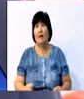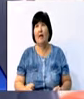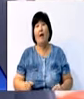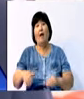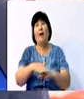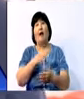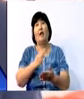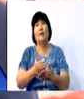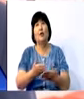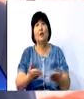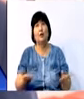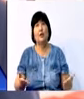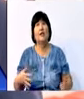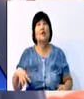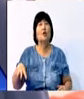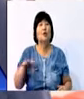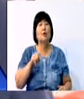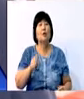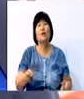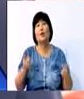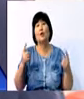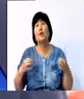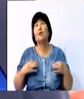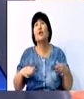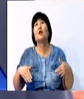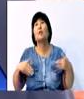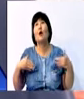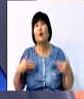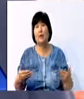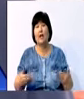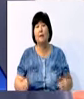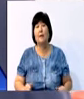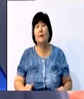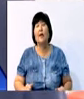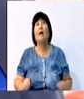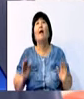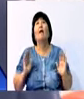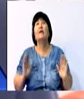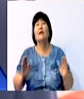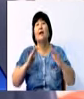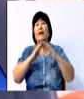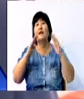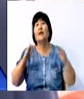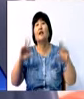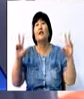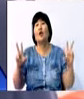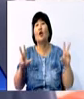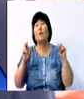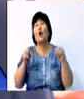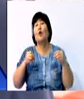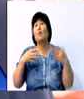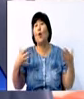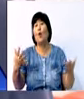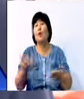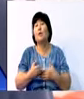халқы бар. Солардың бәрін осы төл мерекемен құттықтап, тек қана шаңырақтарына бақ береке, мол табыс,